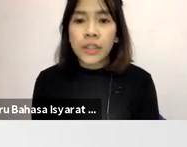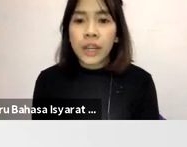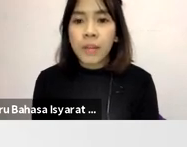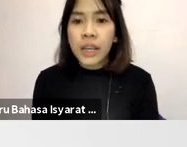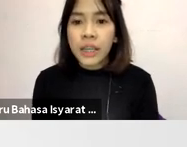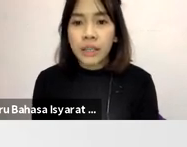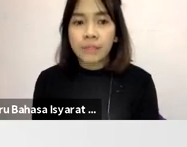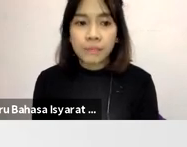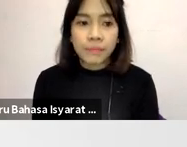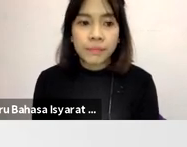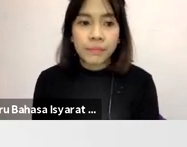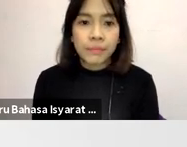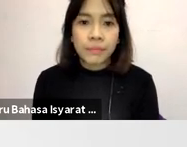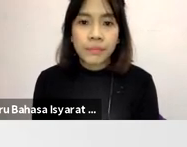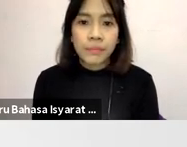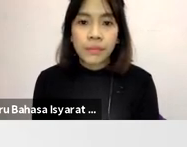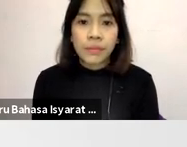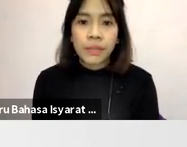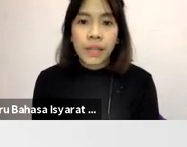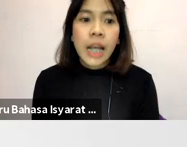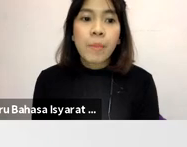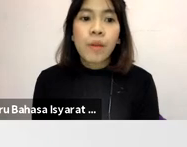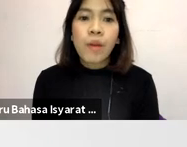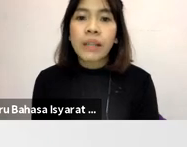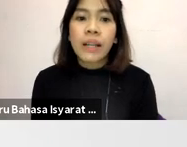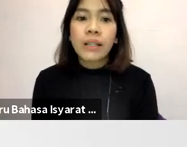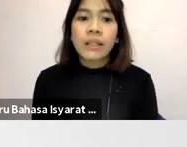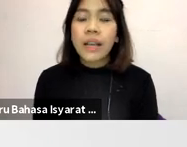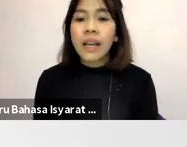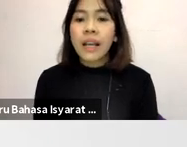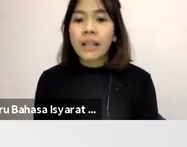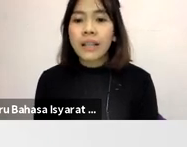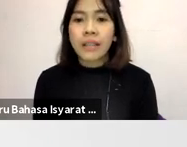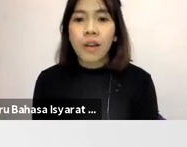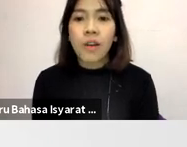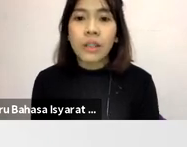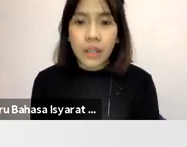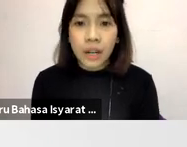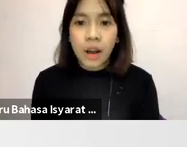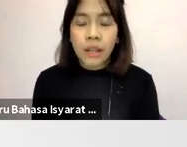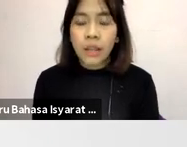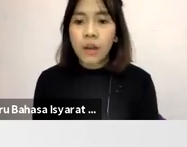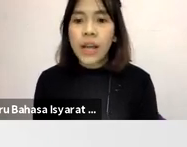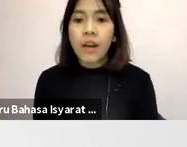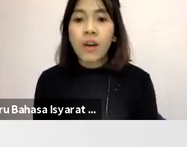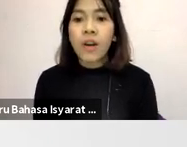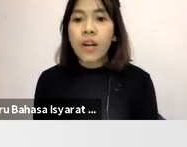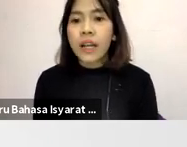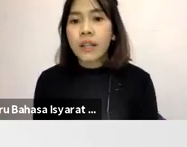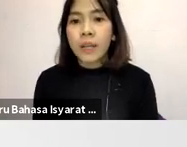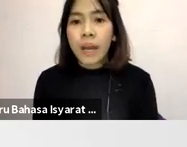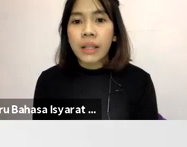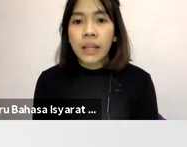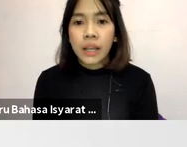diatur secara baik dan penguatan jaringan antar stakeholder atau dari